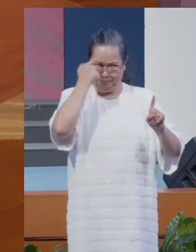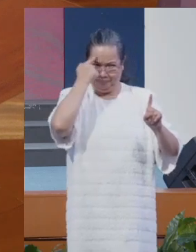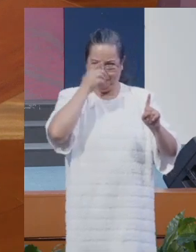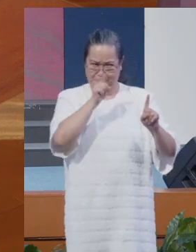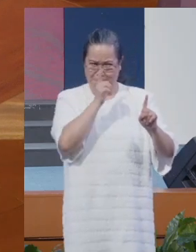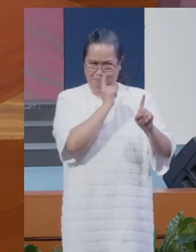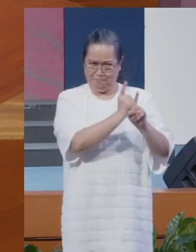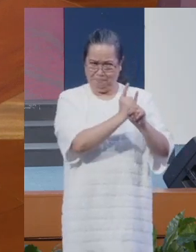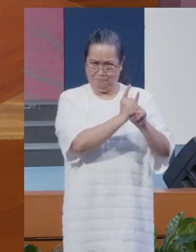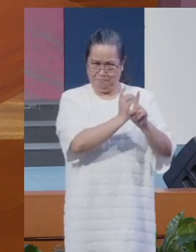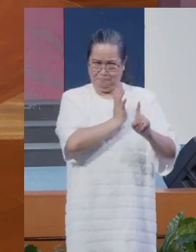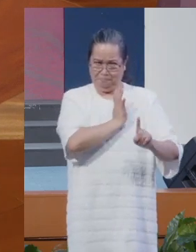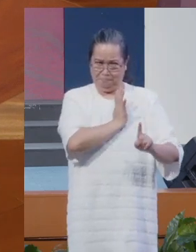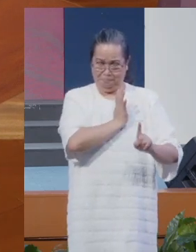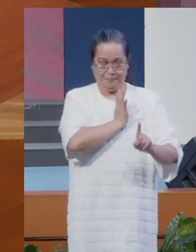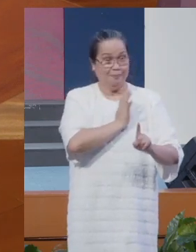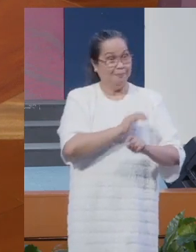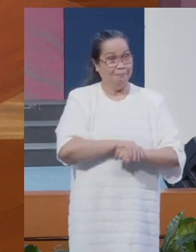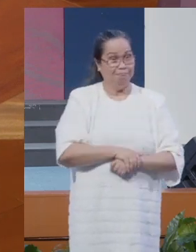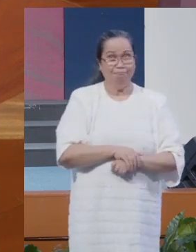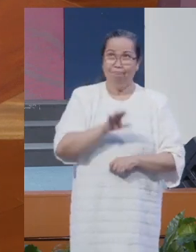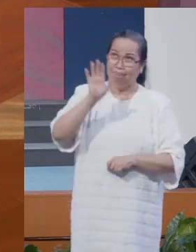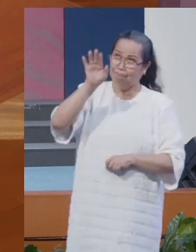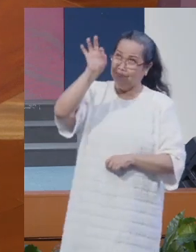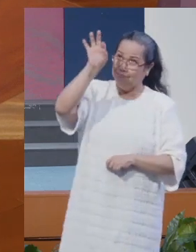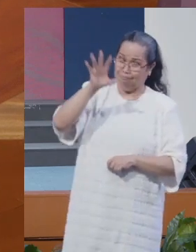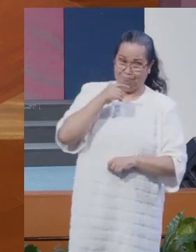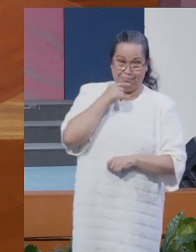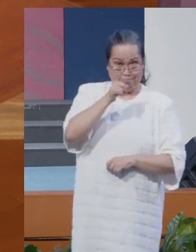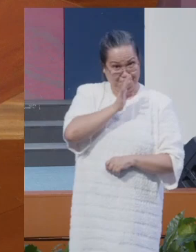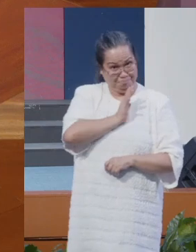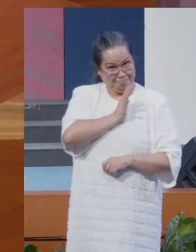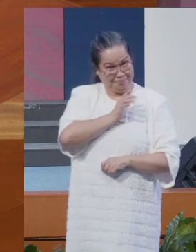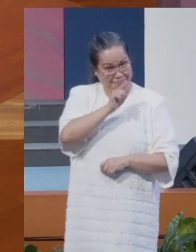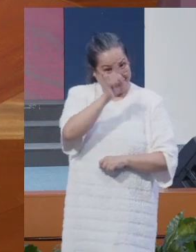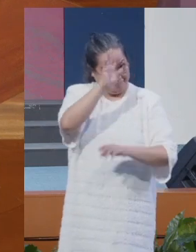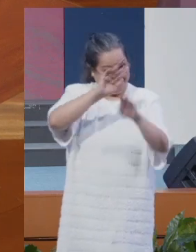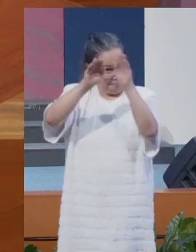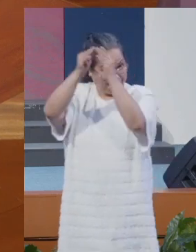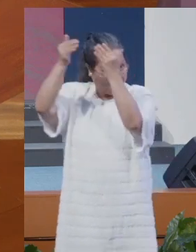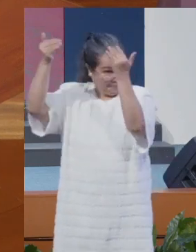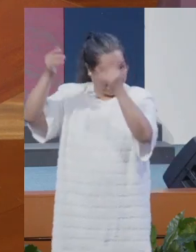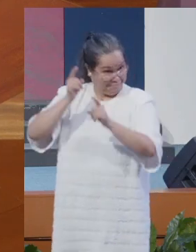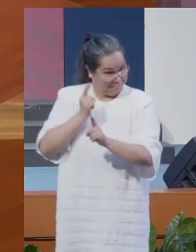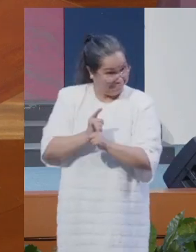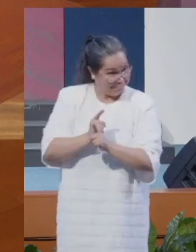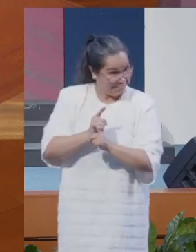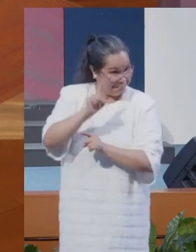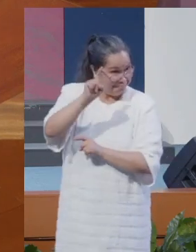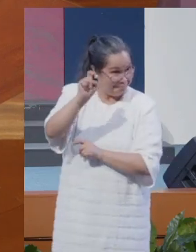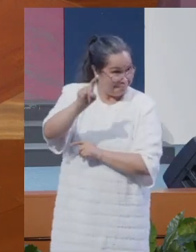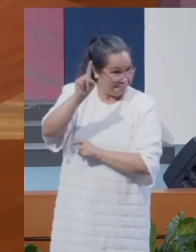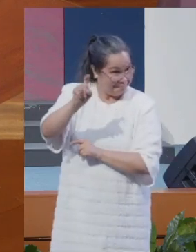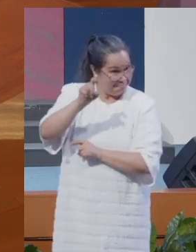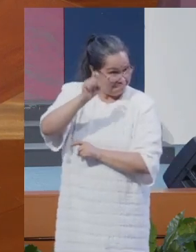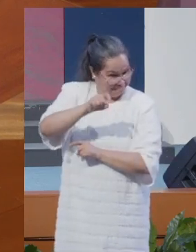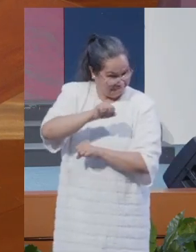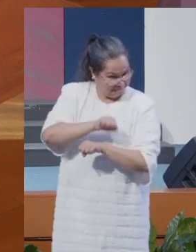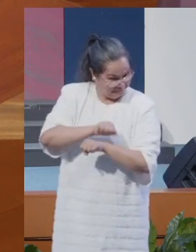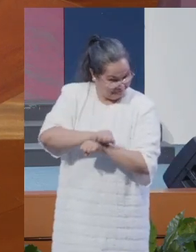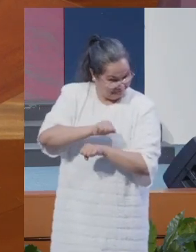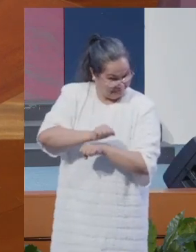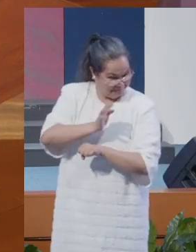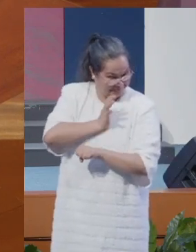tao. Hindi ba tama, pastor, na pag ikaw yung mabuti, kayo makakapunta sa langit? Hindi ba tama yon na kailangan gumawa ka ng